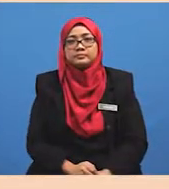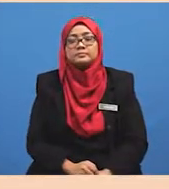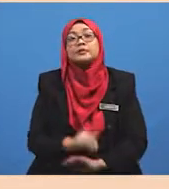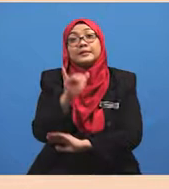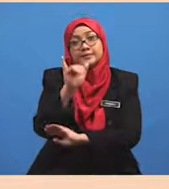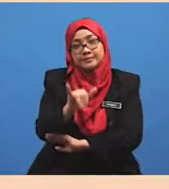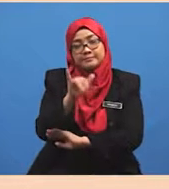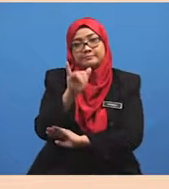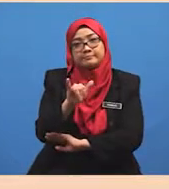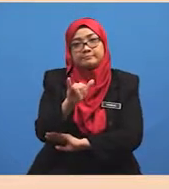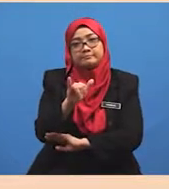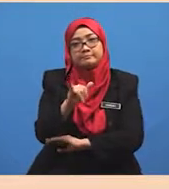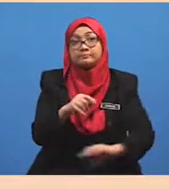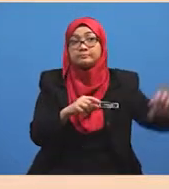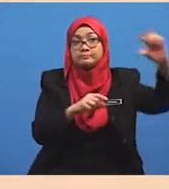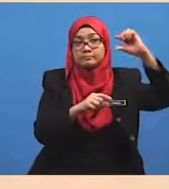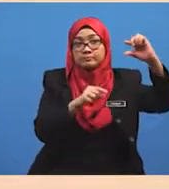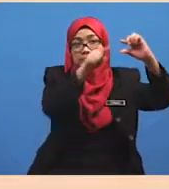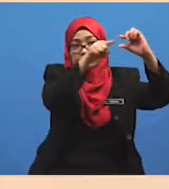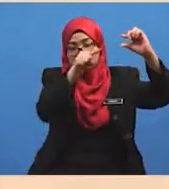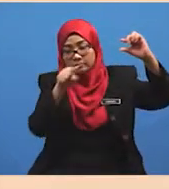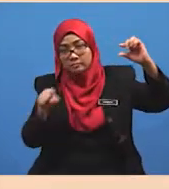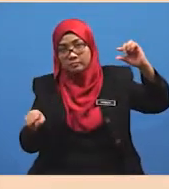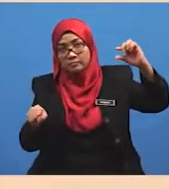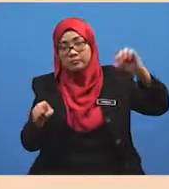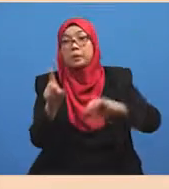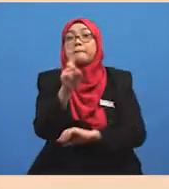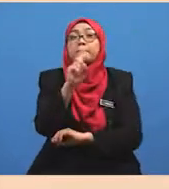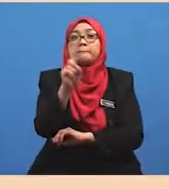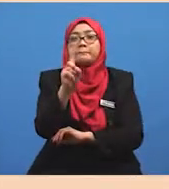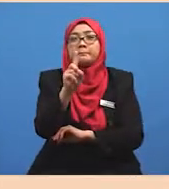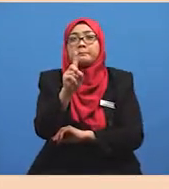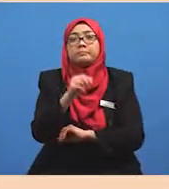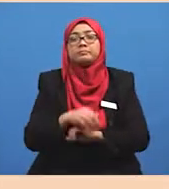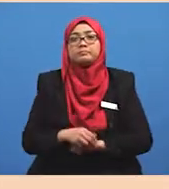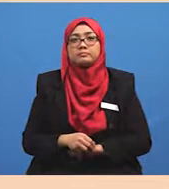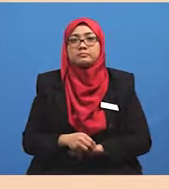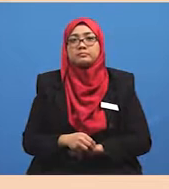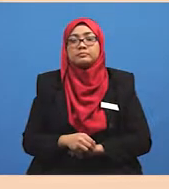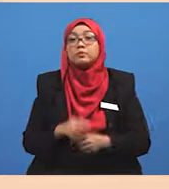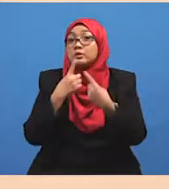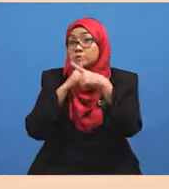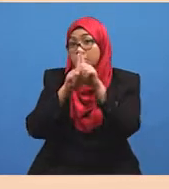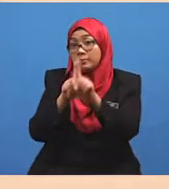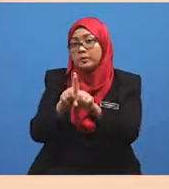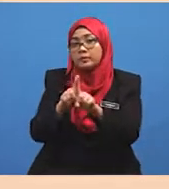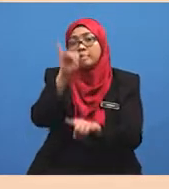Jeng adzab Imam pizza jawaban